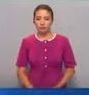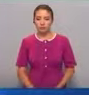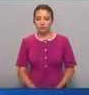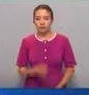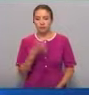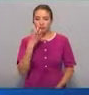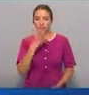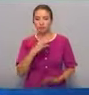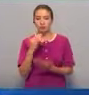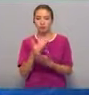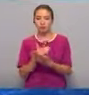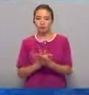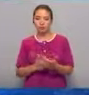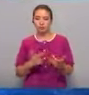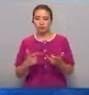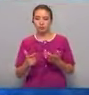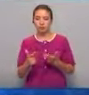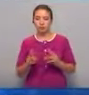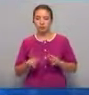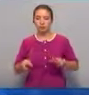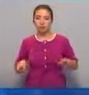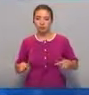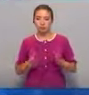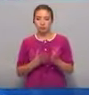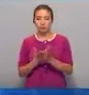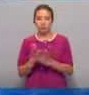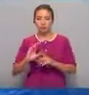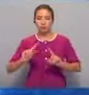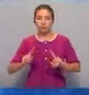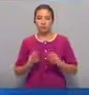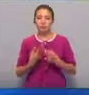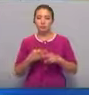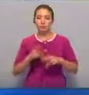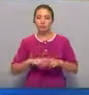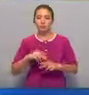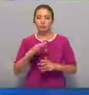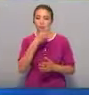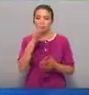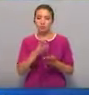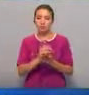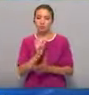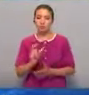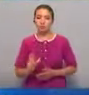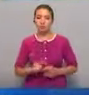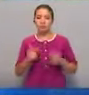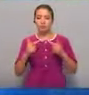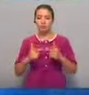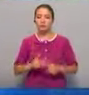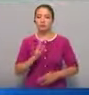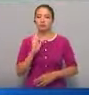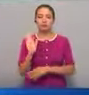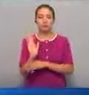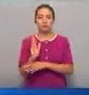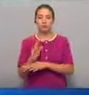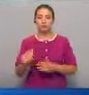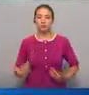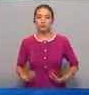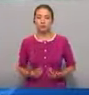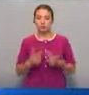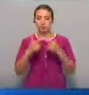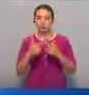Жылу жүйесінің дайындық барысын пысықтаған қала басшысы сапар барысын қорытындылай келе, салаға жауапты басшыларға нақты тапсырмалар беріп, тұрғындардың